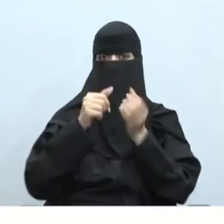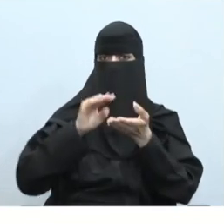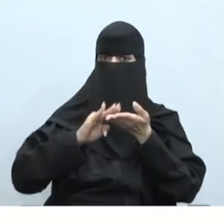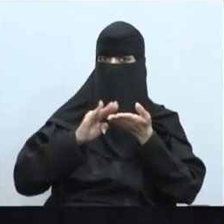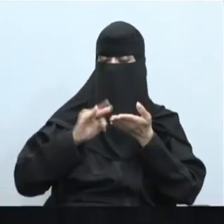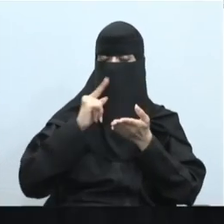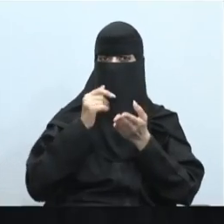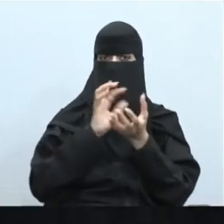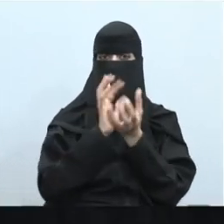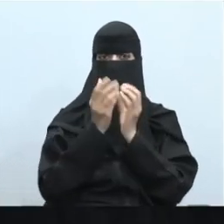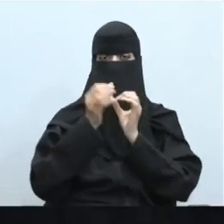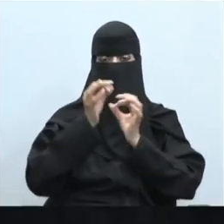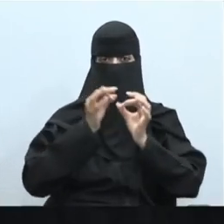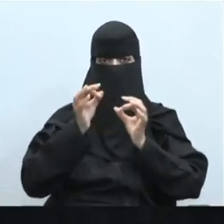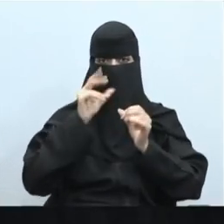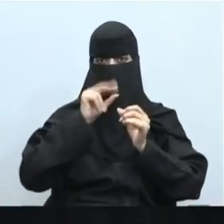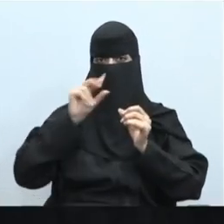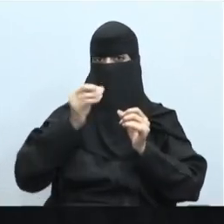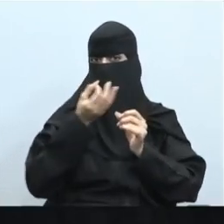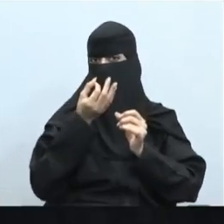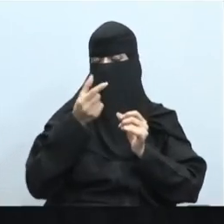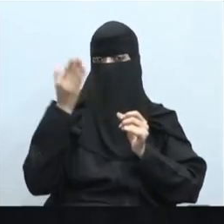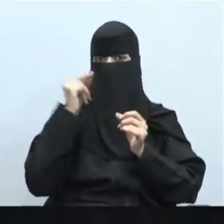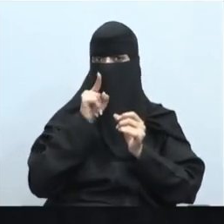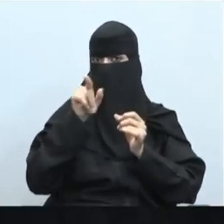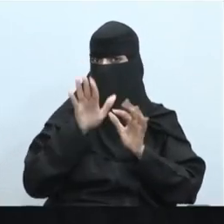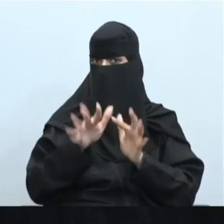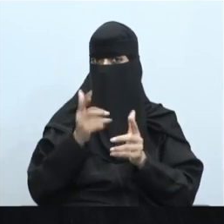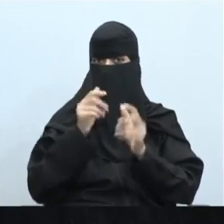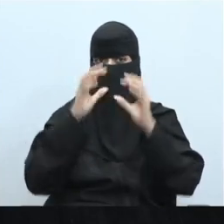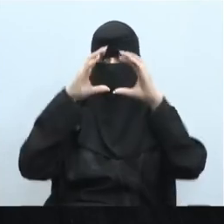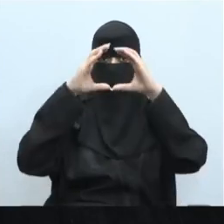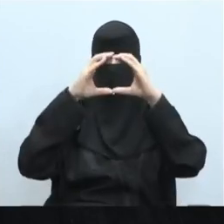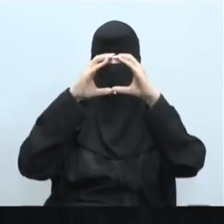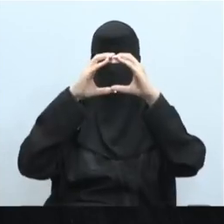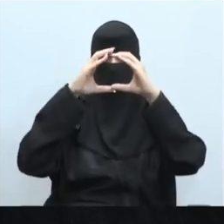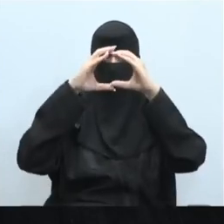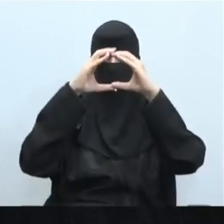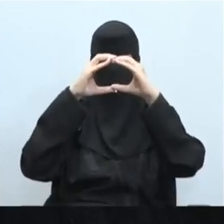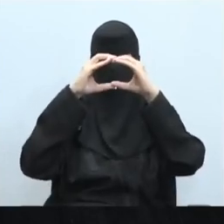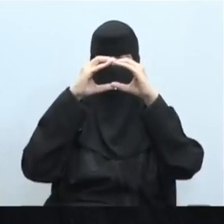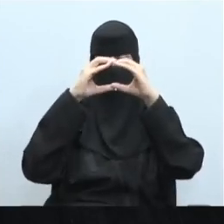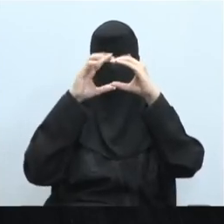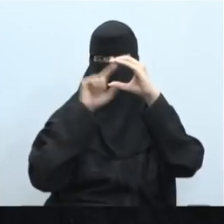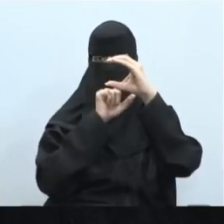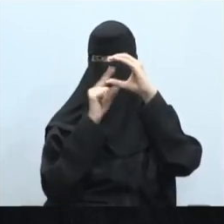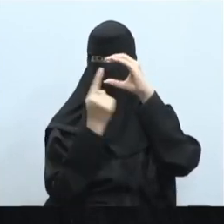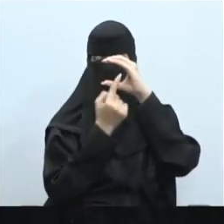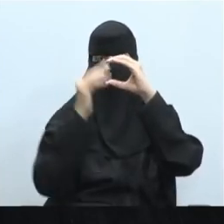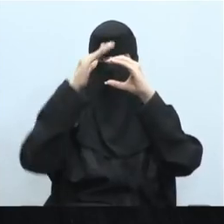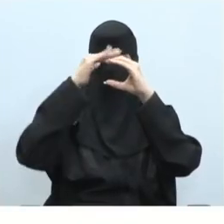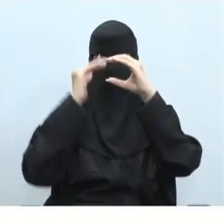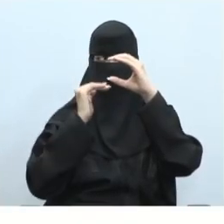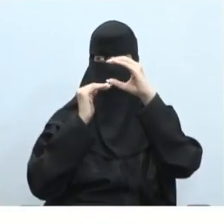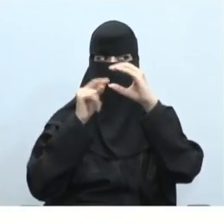كرويه هندسيه كما ذكرت لكم بل هي منبعجه من الاستواء ومنفلطحه من